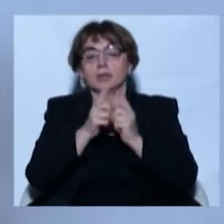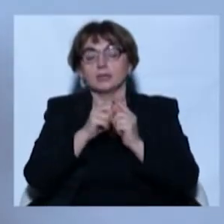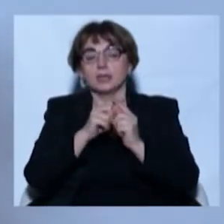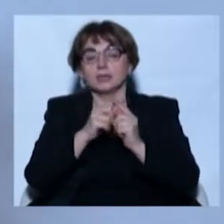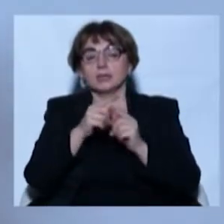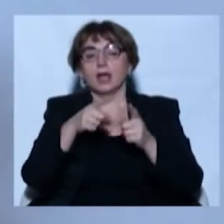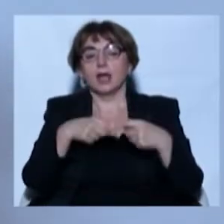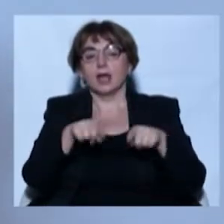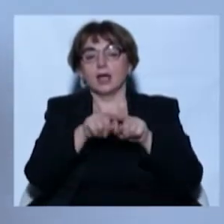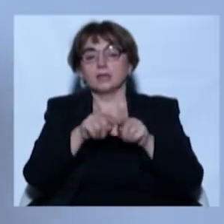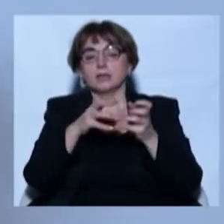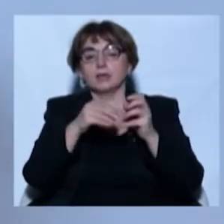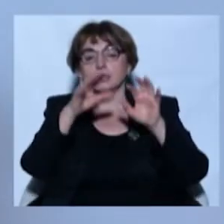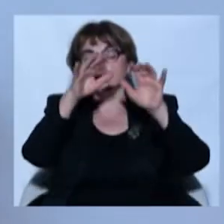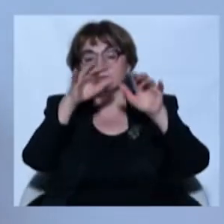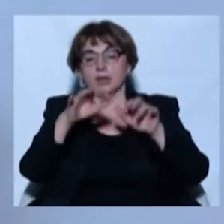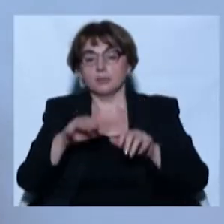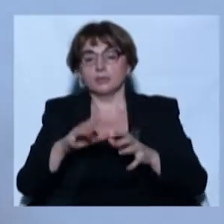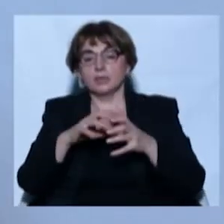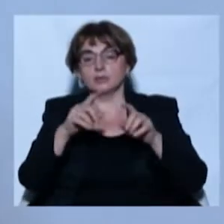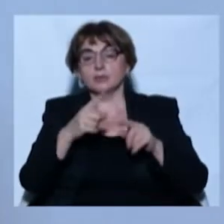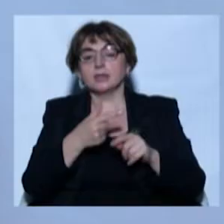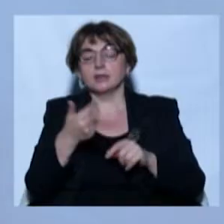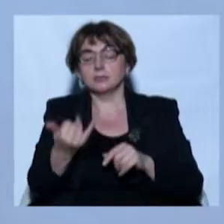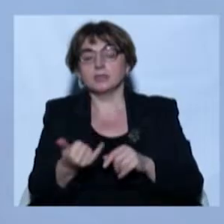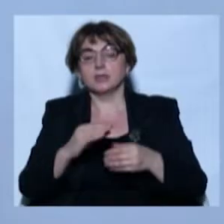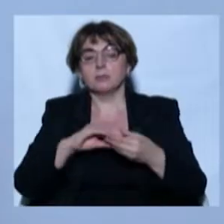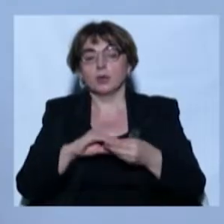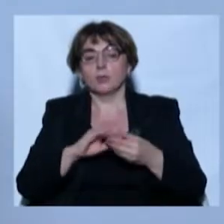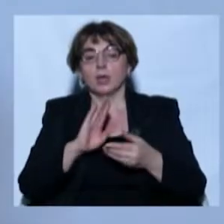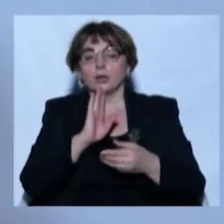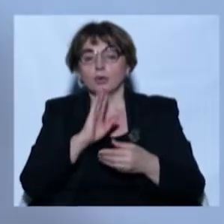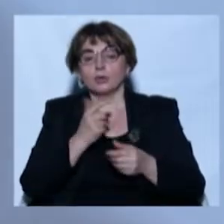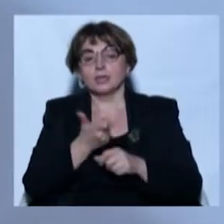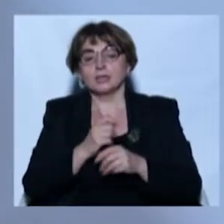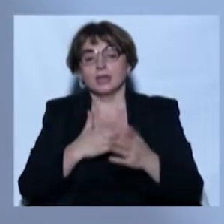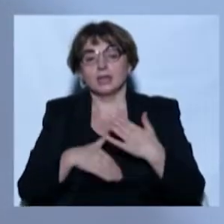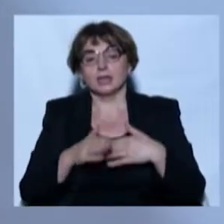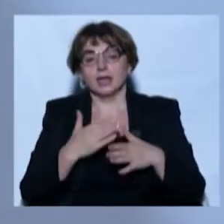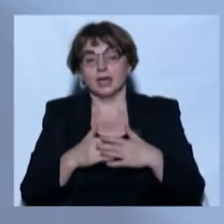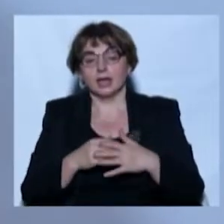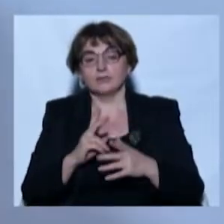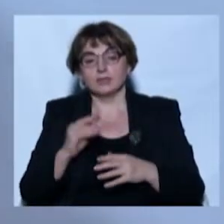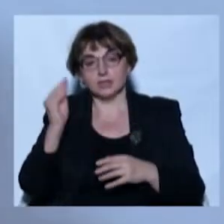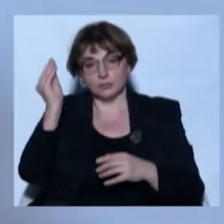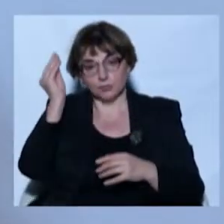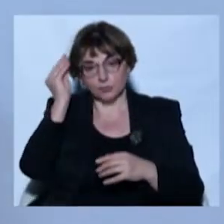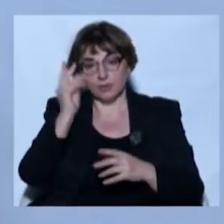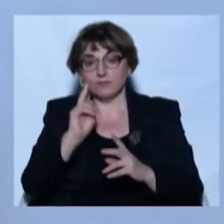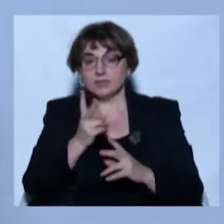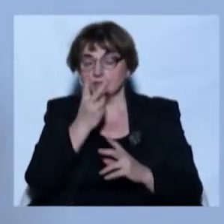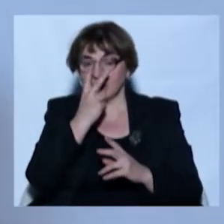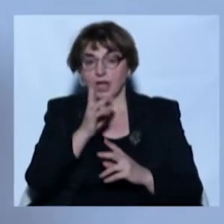რამაც მისი მეგობარი გოგონა ძალიან გაახარა. ვისაც ეს ქართული მულტიპლიკაციური ფილმი, მულტფილმი არ